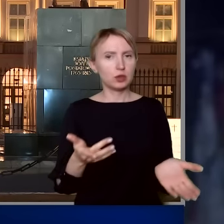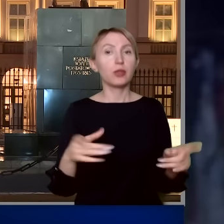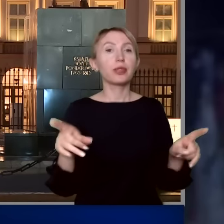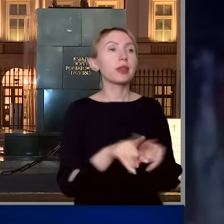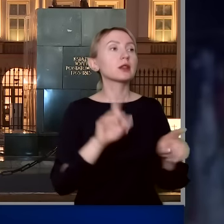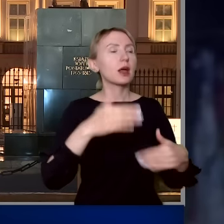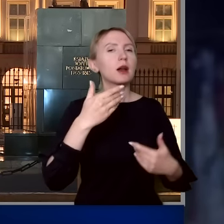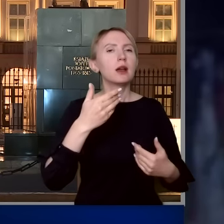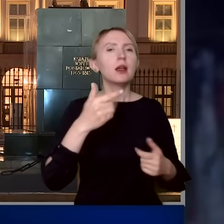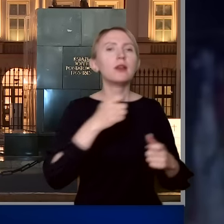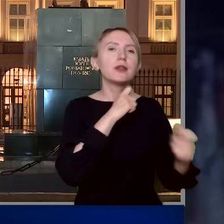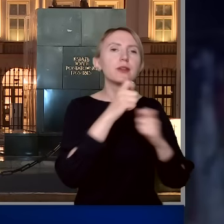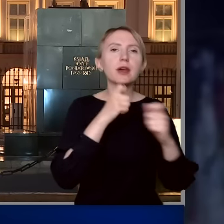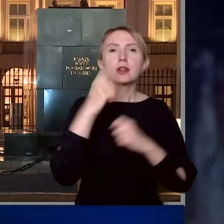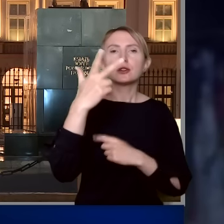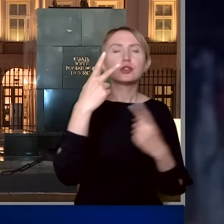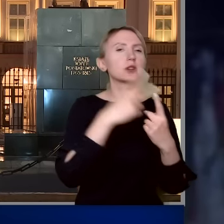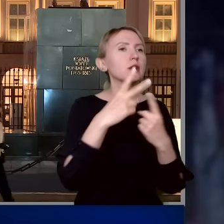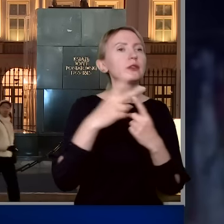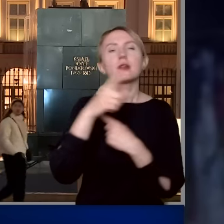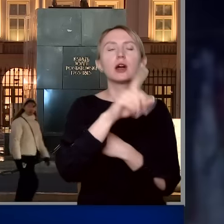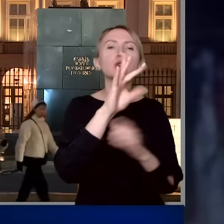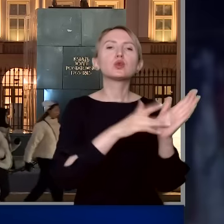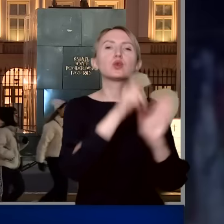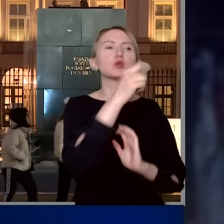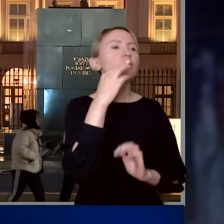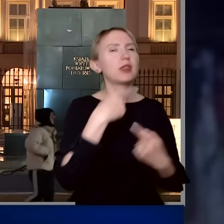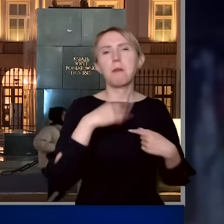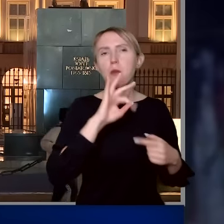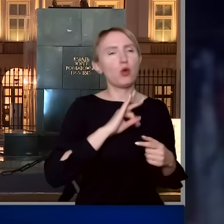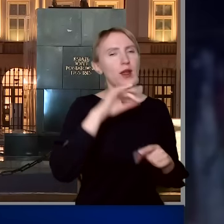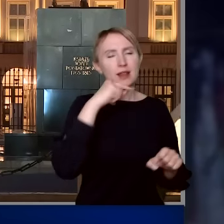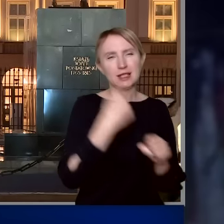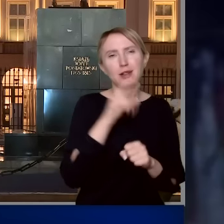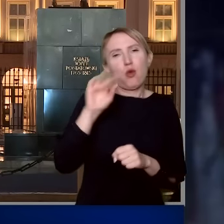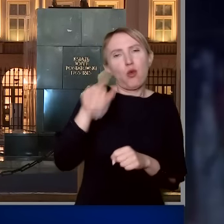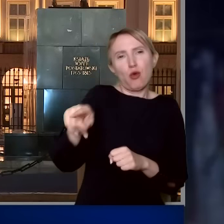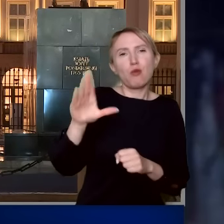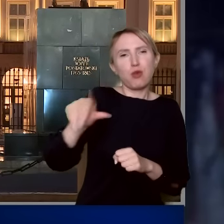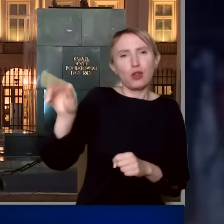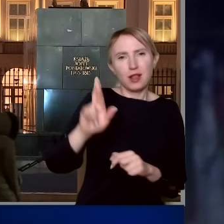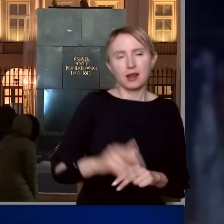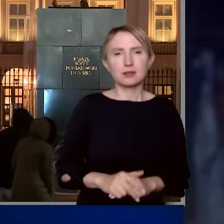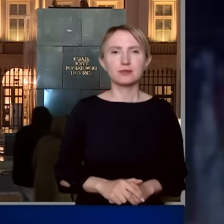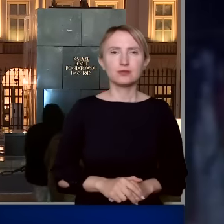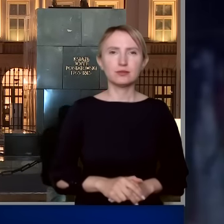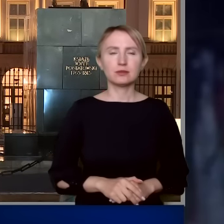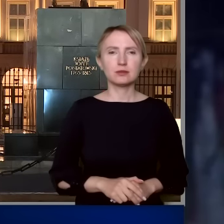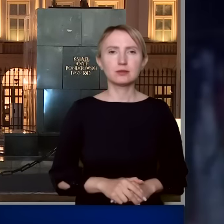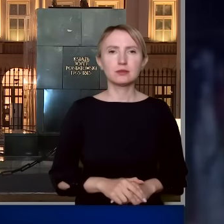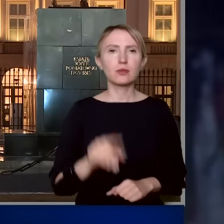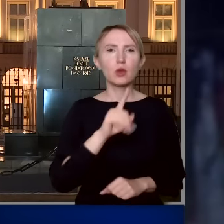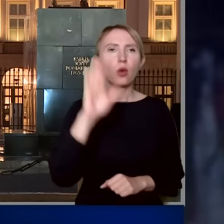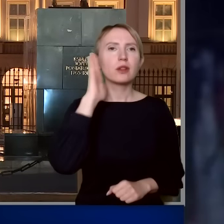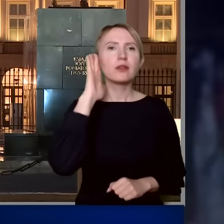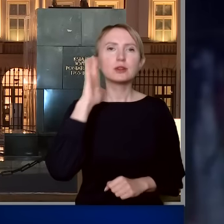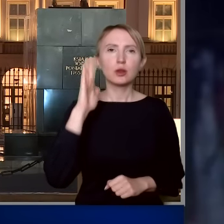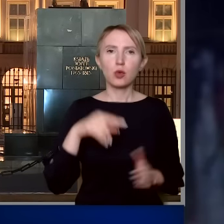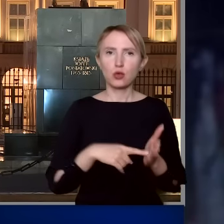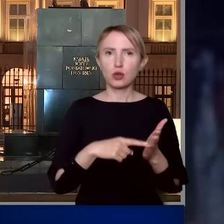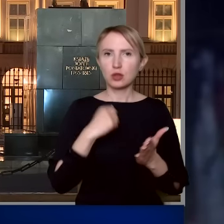trzem telewizjom, Donald Tusk powiedział, że to jest nie jego decyzja, tylko Adama Bodnara. Wiedzą, że to są bardzo duże